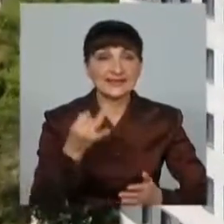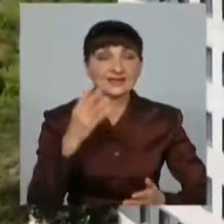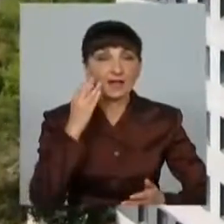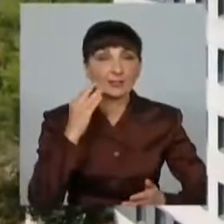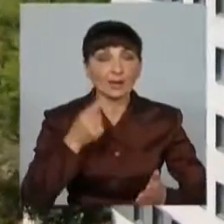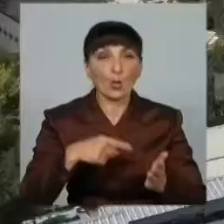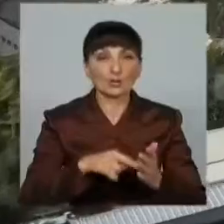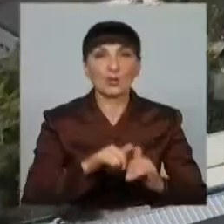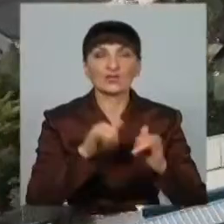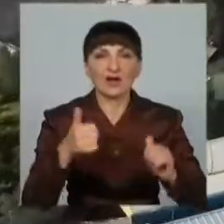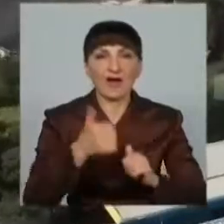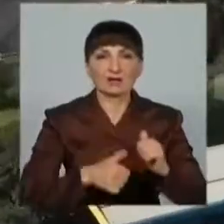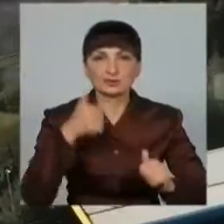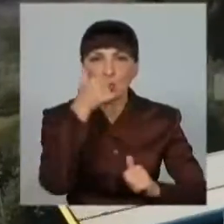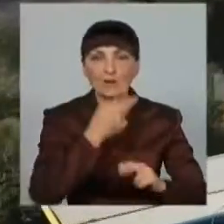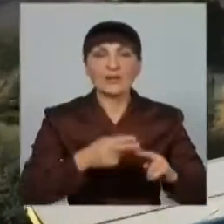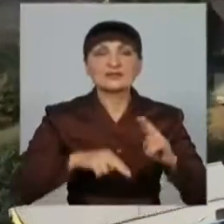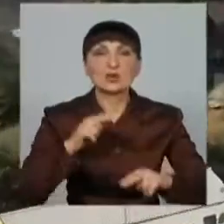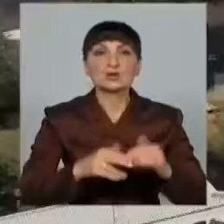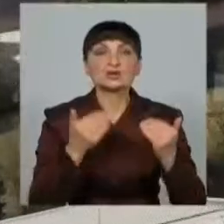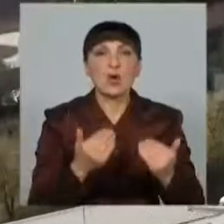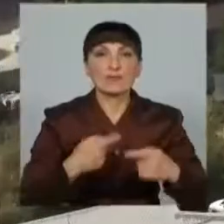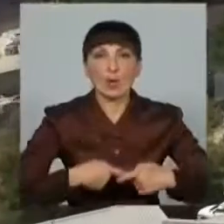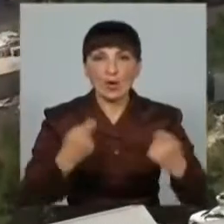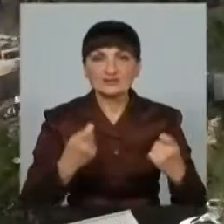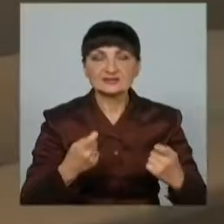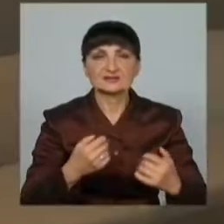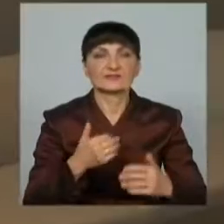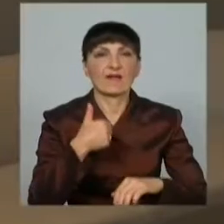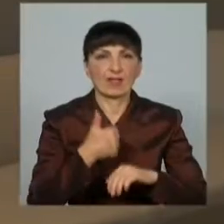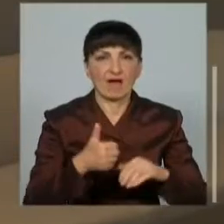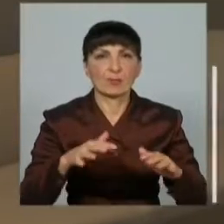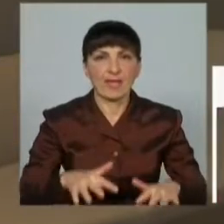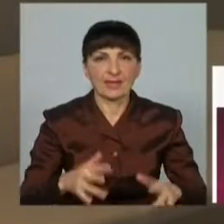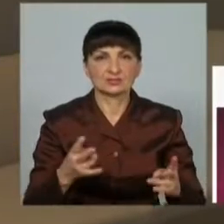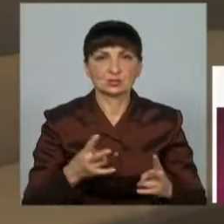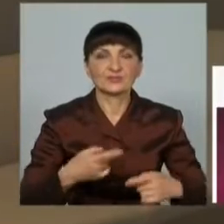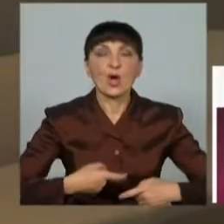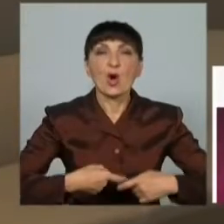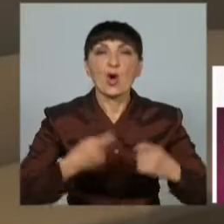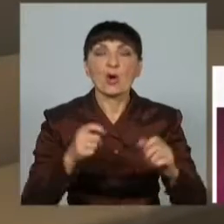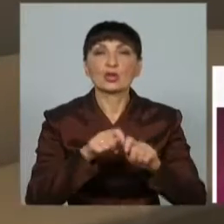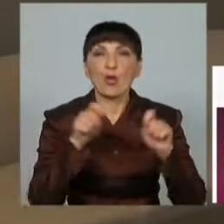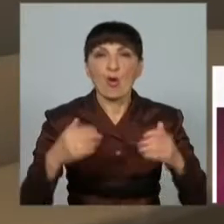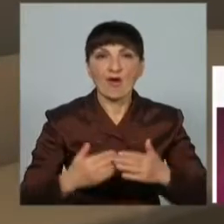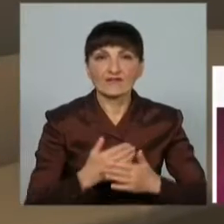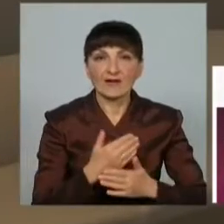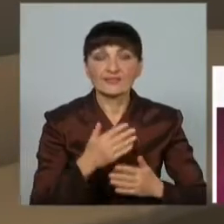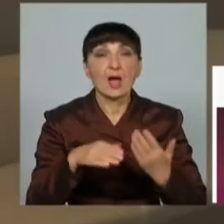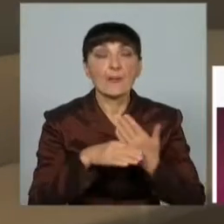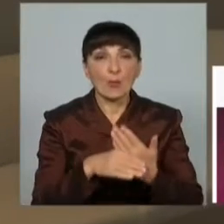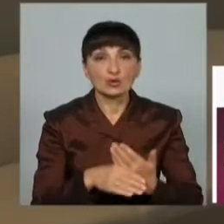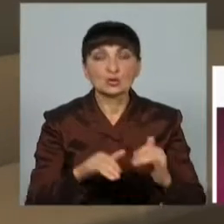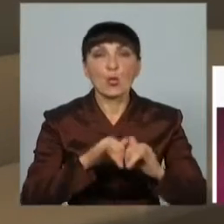растет с каждым годом, поэтому строительство современных отелей в приоритете. Открытие гостиницы Holiday Inn